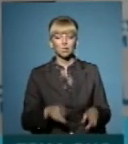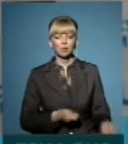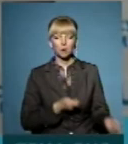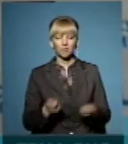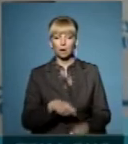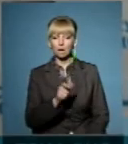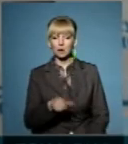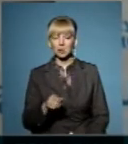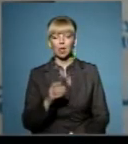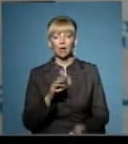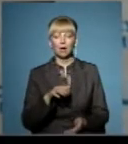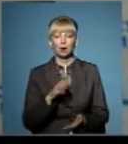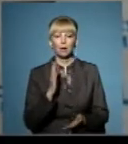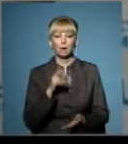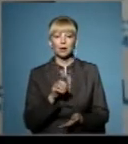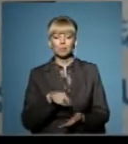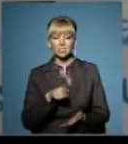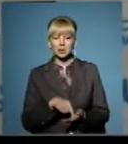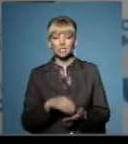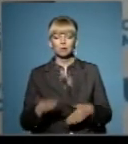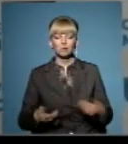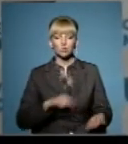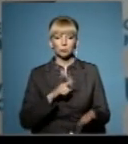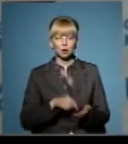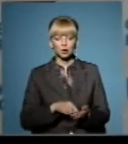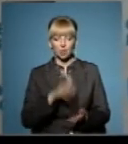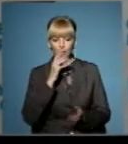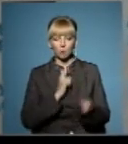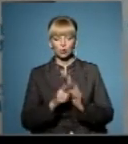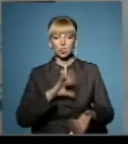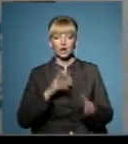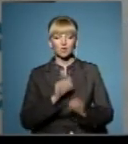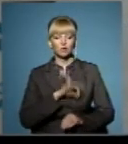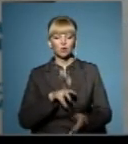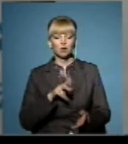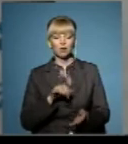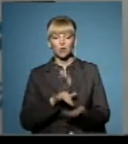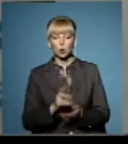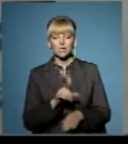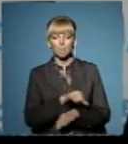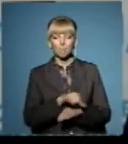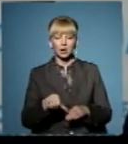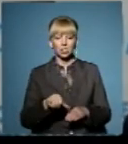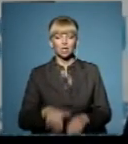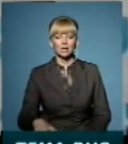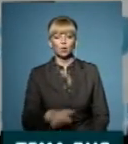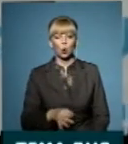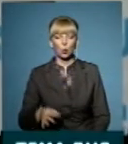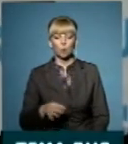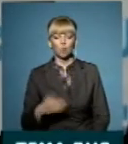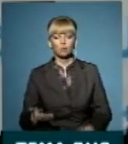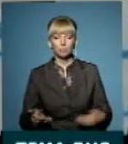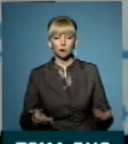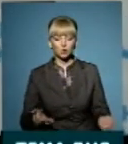перевезення пасажирів на приміських та міжміських автобусних маршрутах загального користування, які не виходять за межі території області. Також договором між